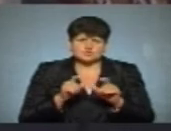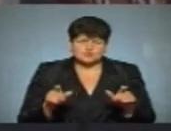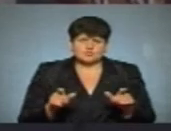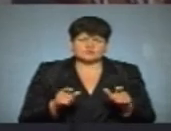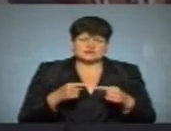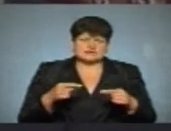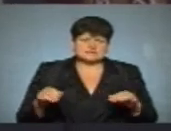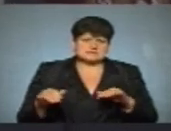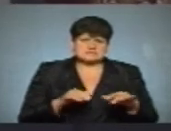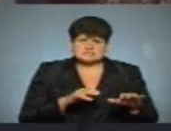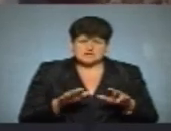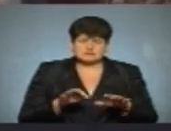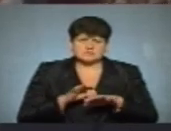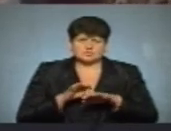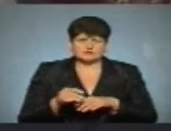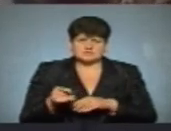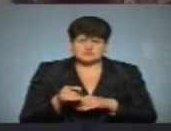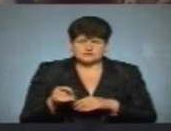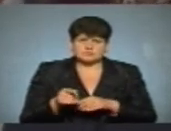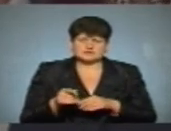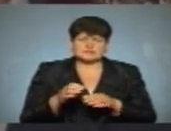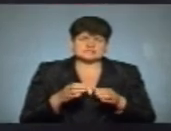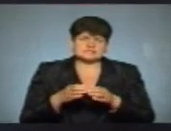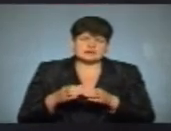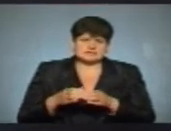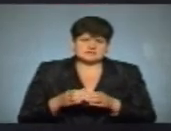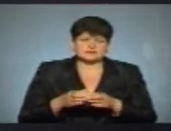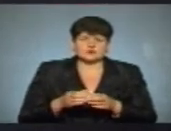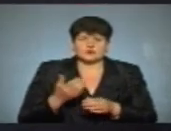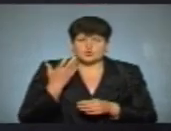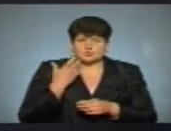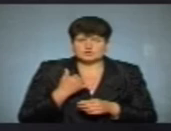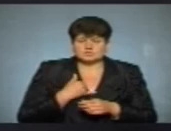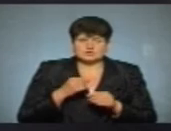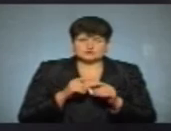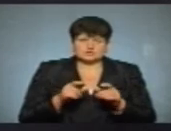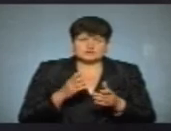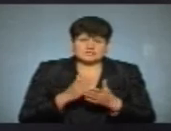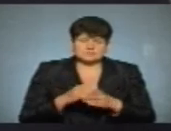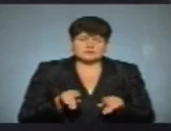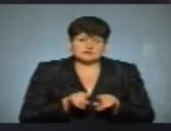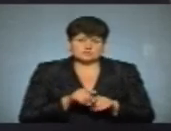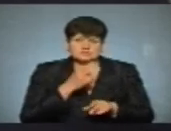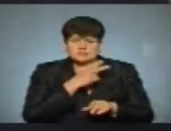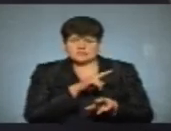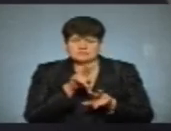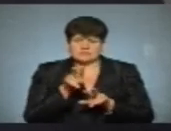їх на різні заходи, які відбуваються в Тернополі, на секції. Коли в нас є кошти субвенції, ми також дивилися,